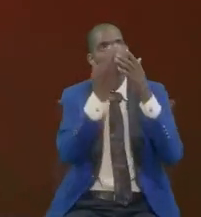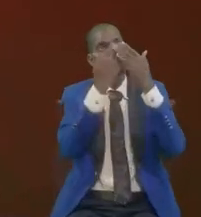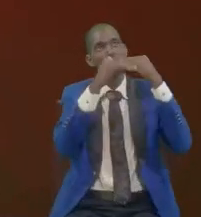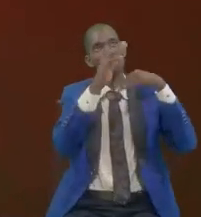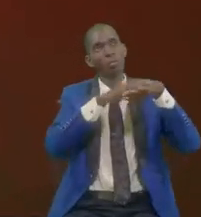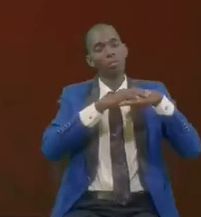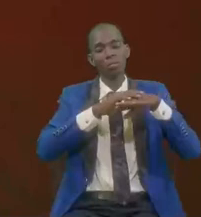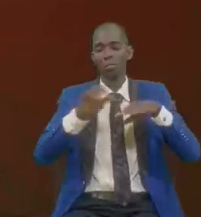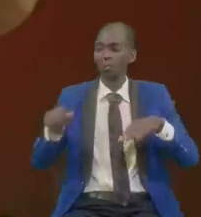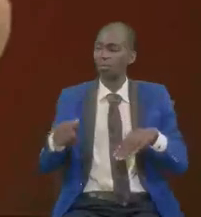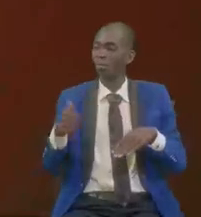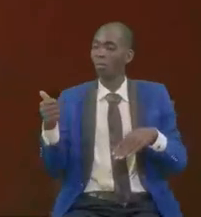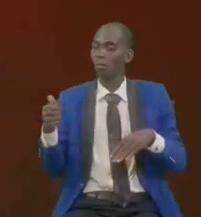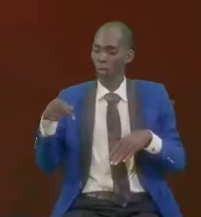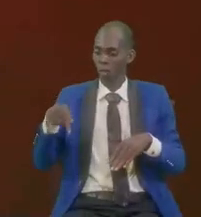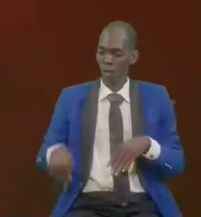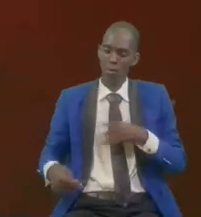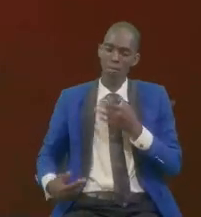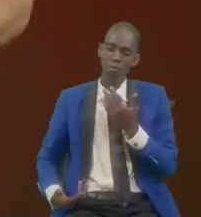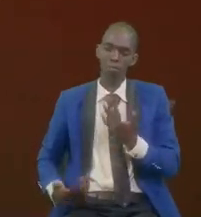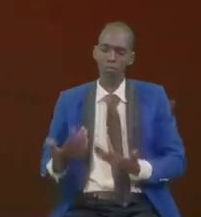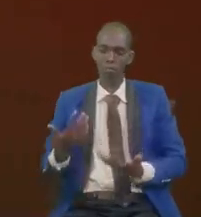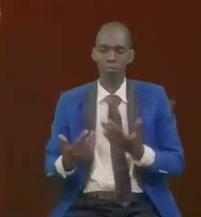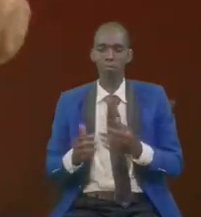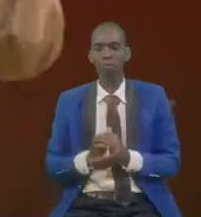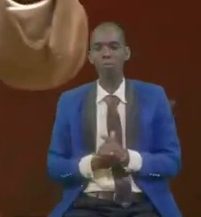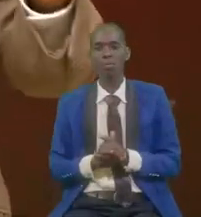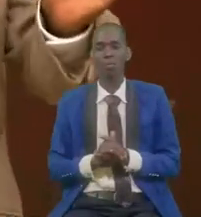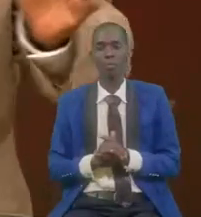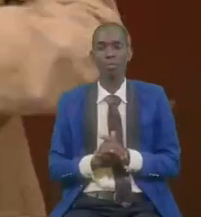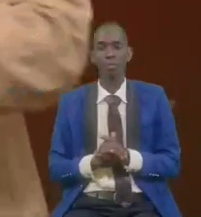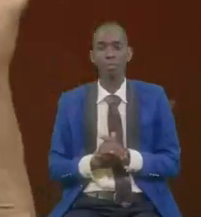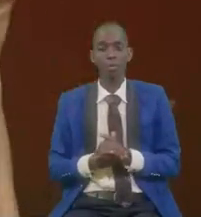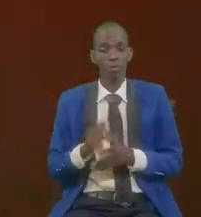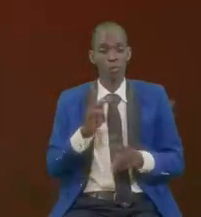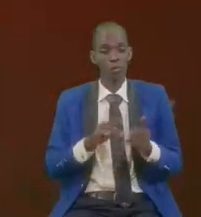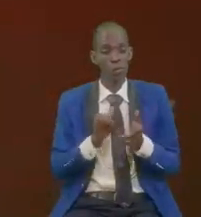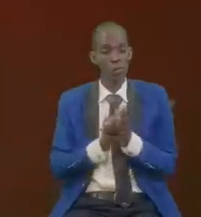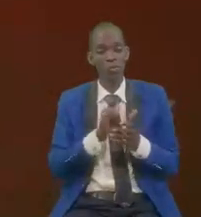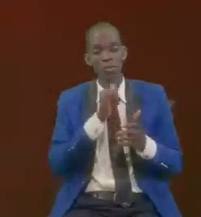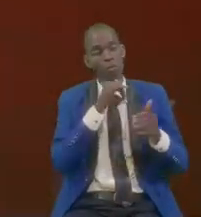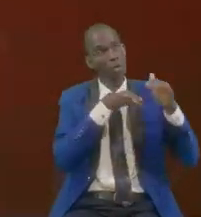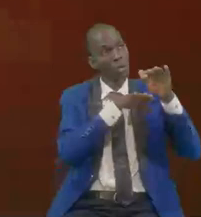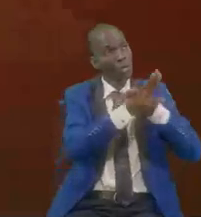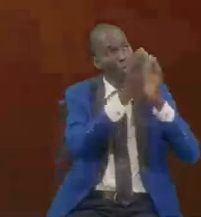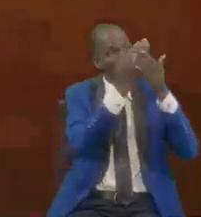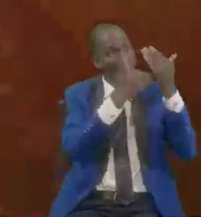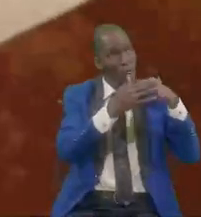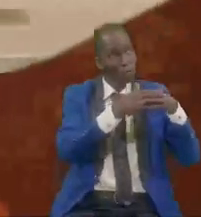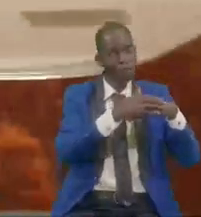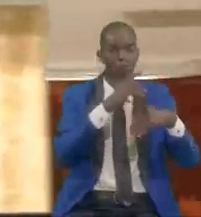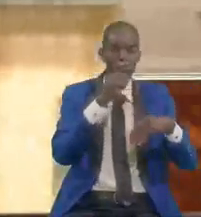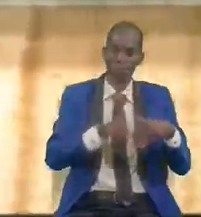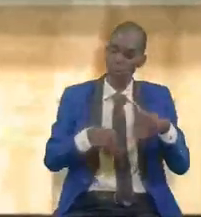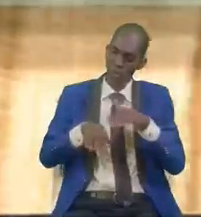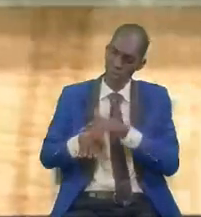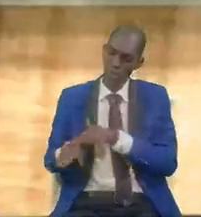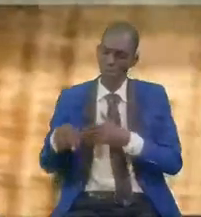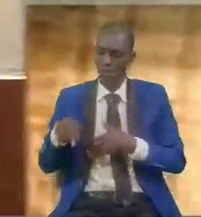ciel, l'autre aspect, l'enfer. Ceux qui ne sont pas au ciel seront en affaire